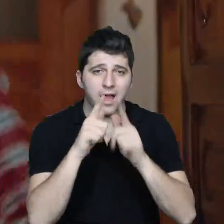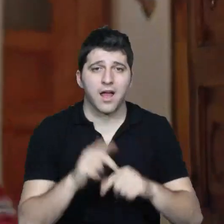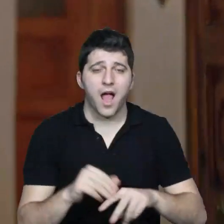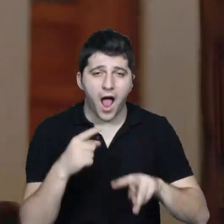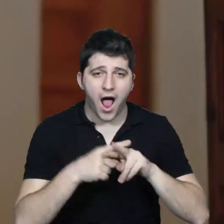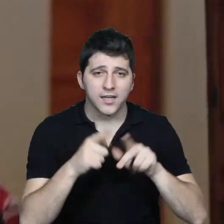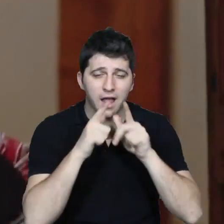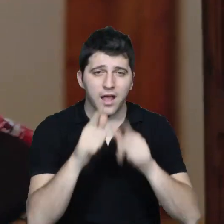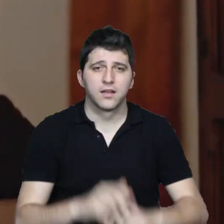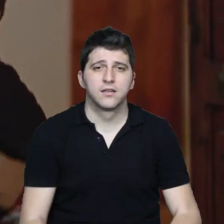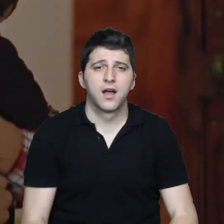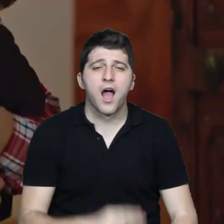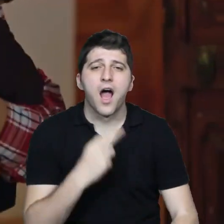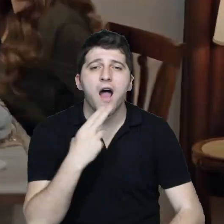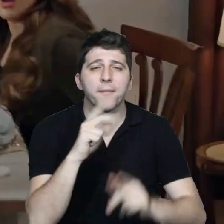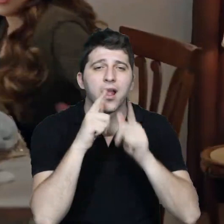Arda! Kucakladı.